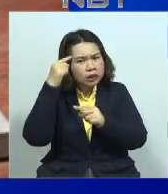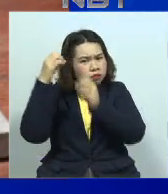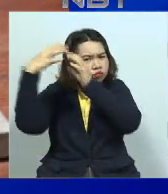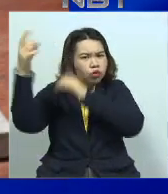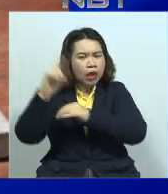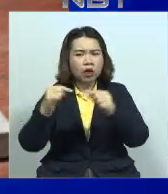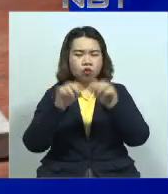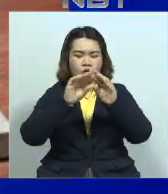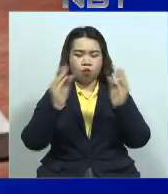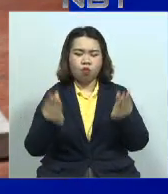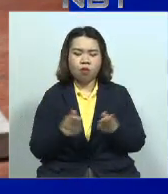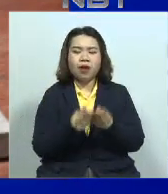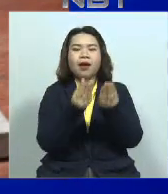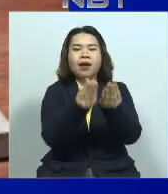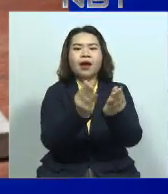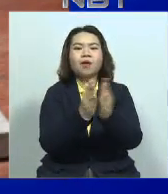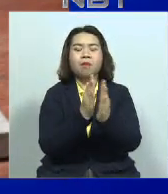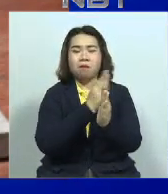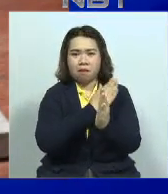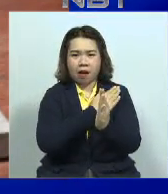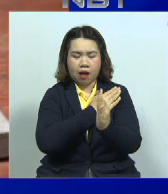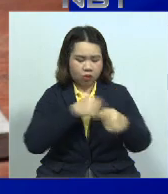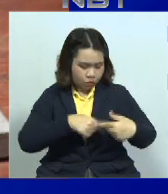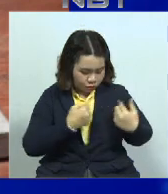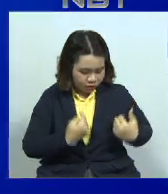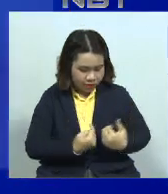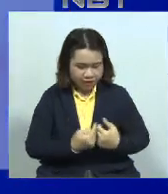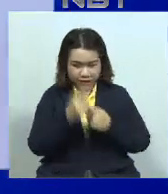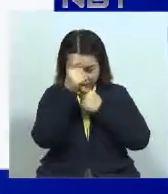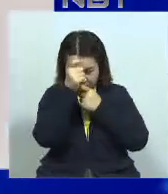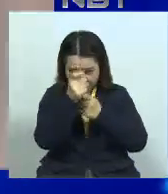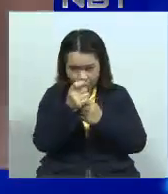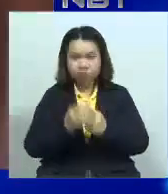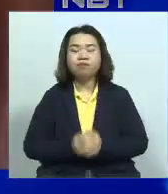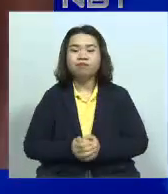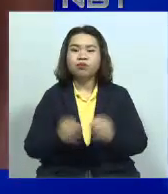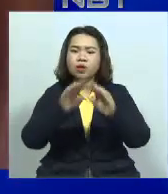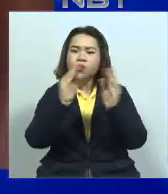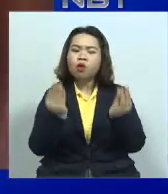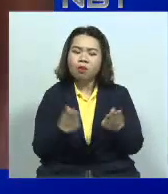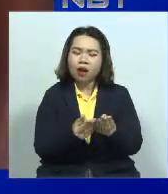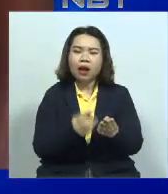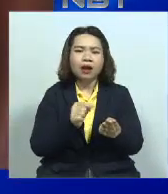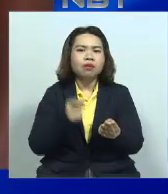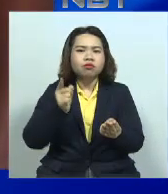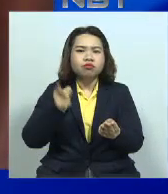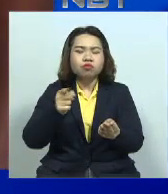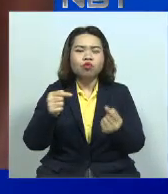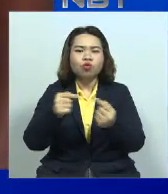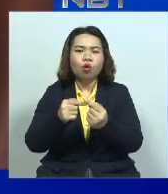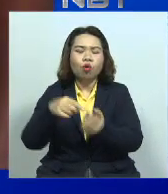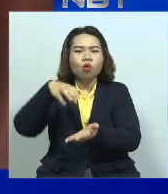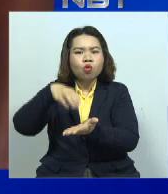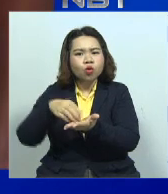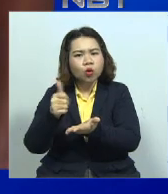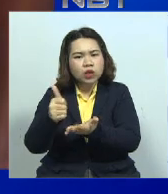พวงมาลัยถวายพระซึ่งแสดงออกถึงจิตคารวะโดยพวงมาลัยมักถูกใช้ในวาระแห่งความเป็นมงค